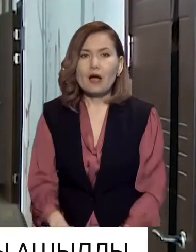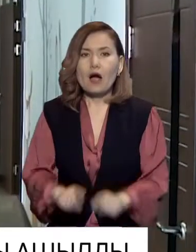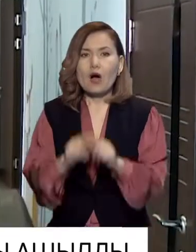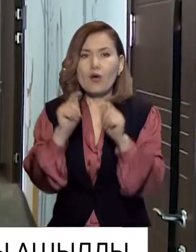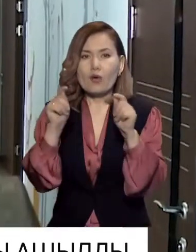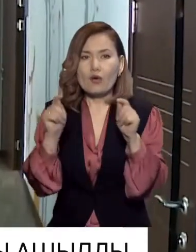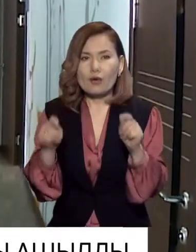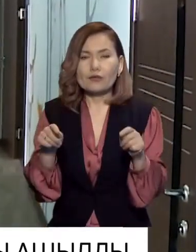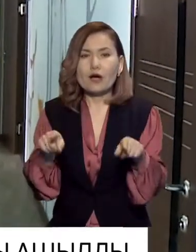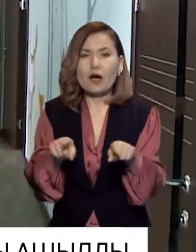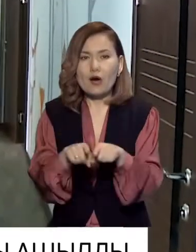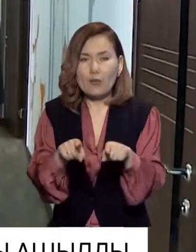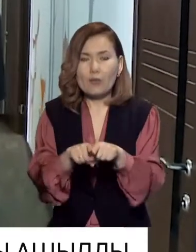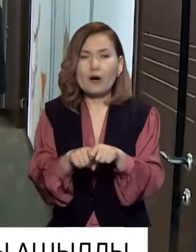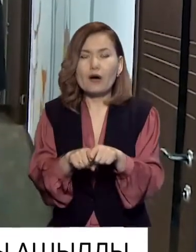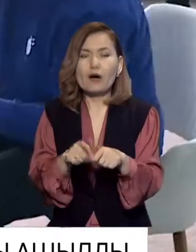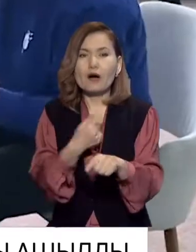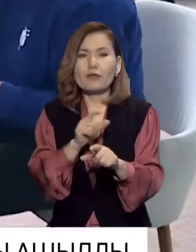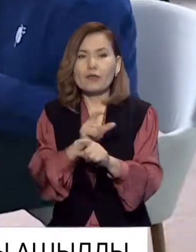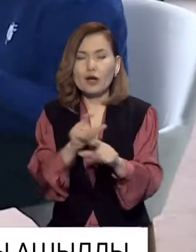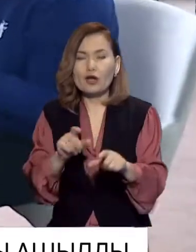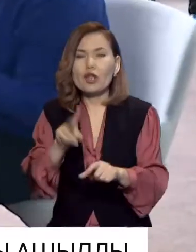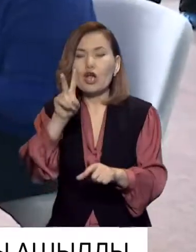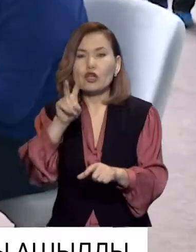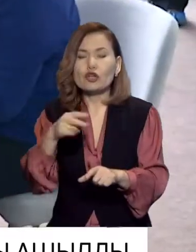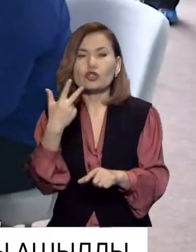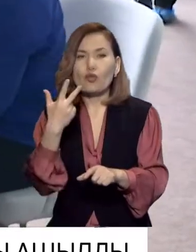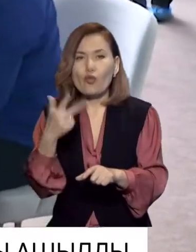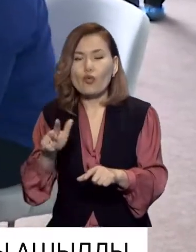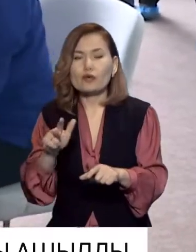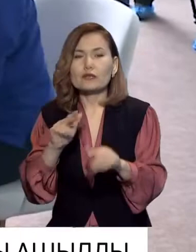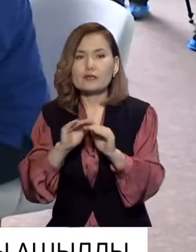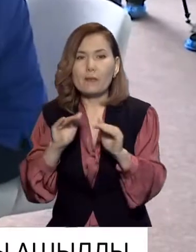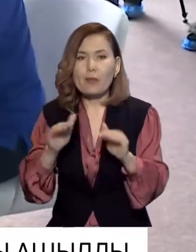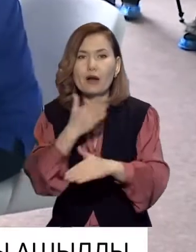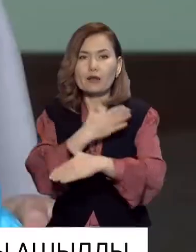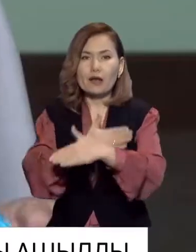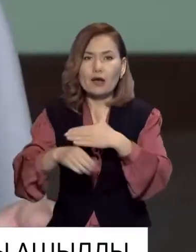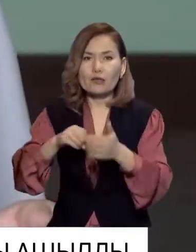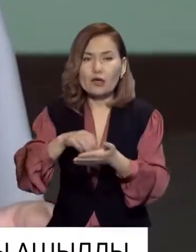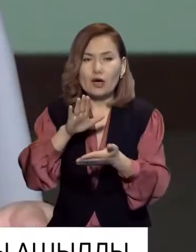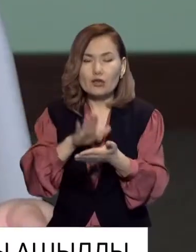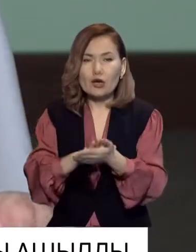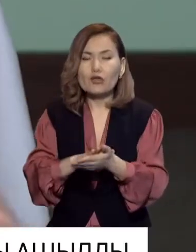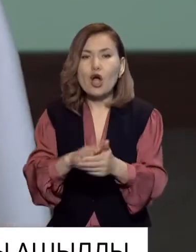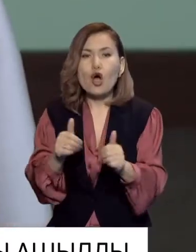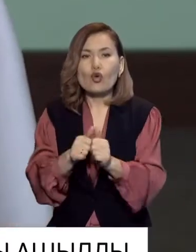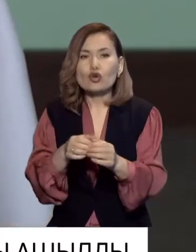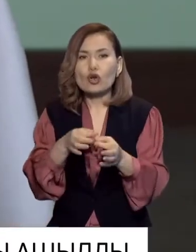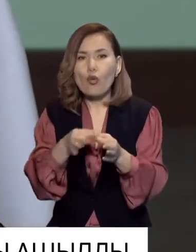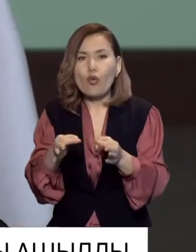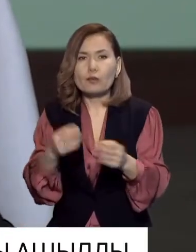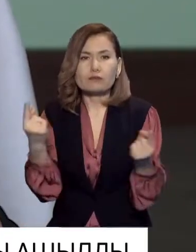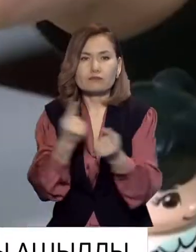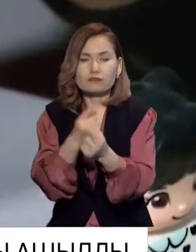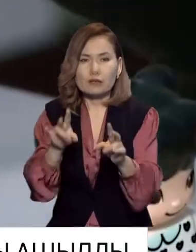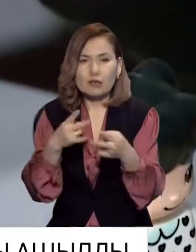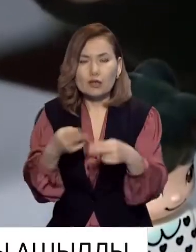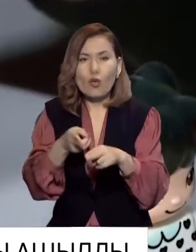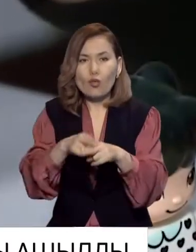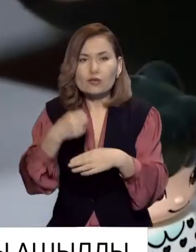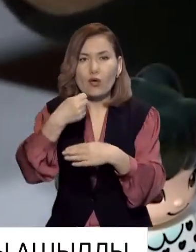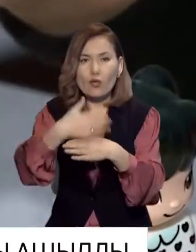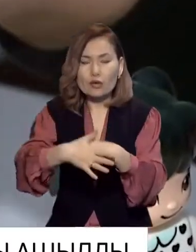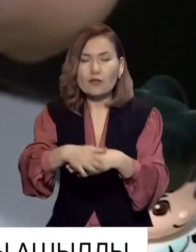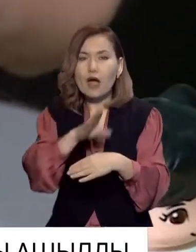Осындай диагнозбен 253 бала арнайы есепке алынған. Енді ата-аналар көрші облыстарға сабылмай, балаларын осы орталыққа келеді.